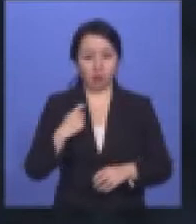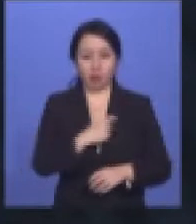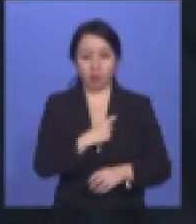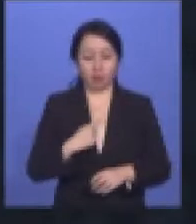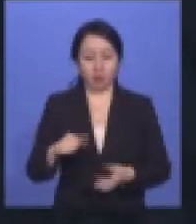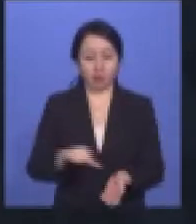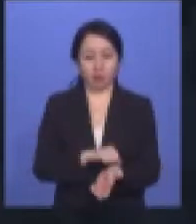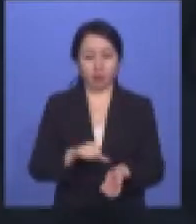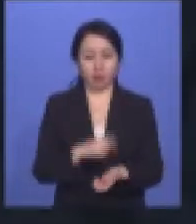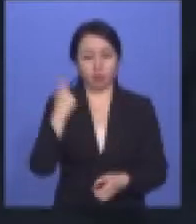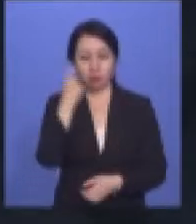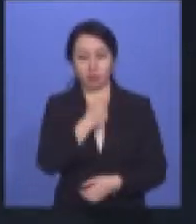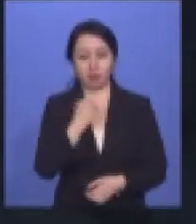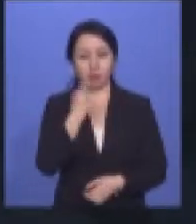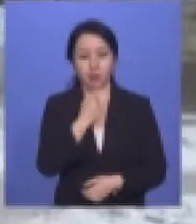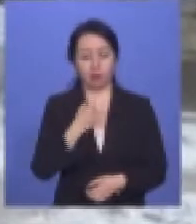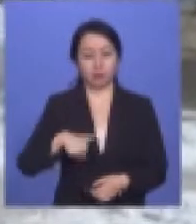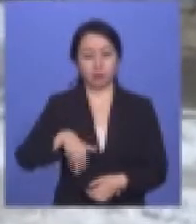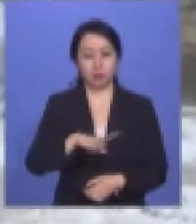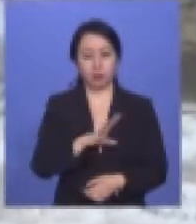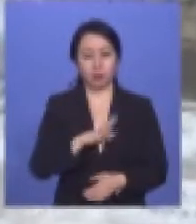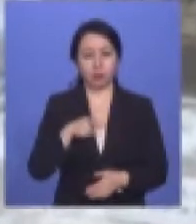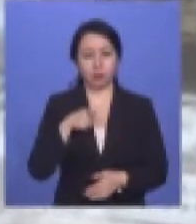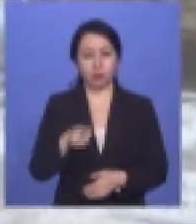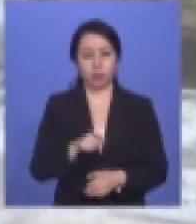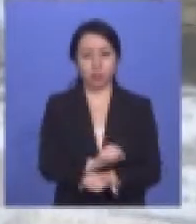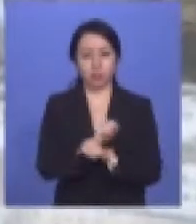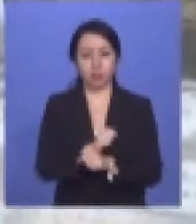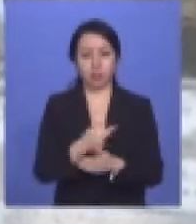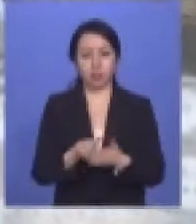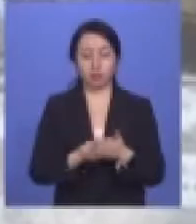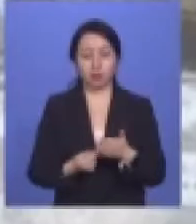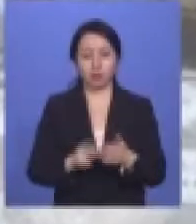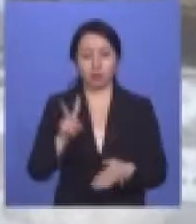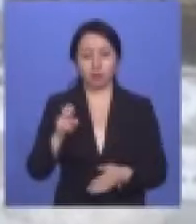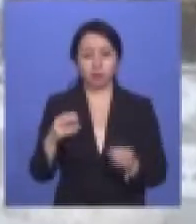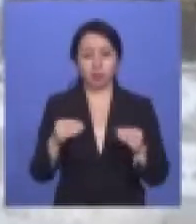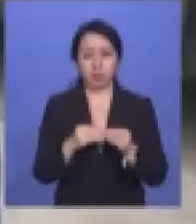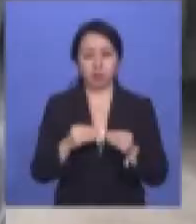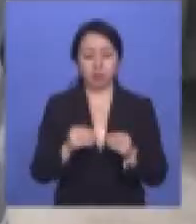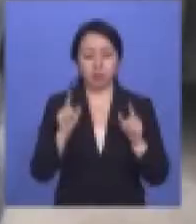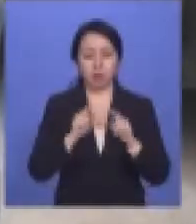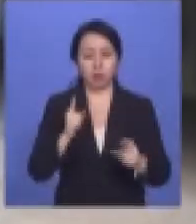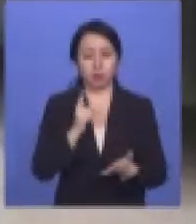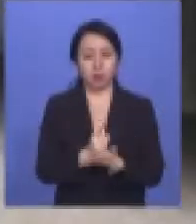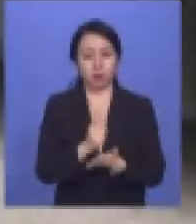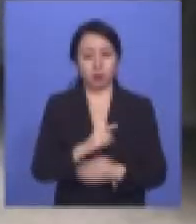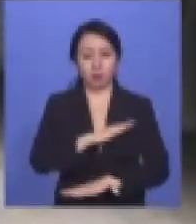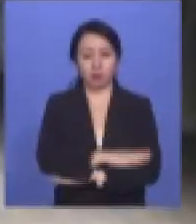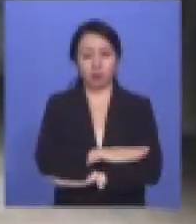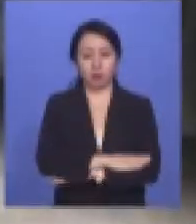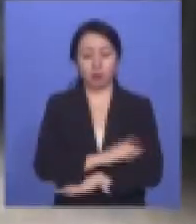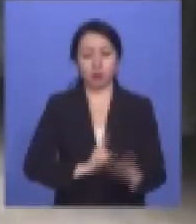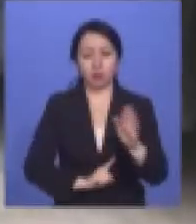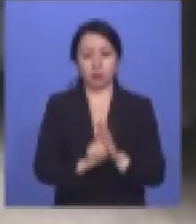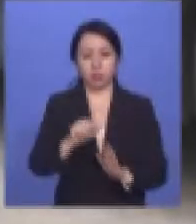или наркотического опьянения. Всего вынесено 1000 защитных предписаний и 210 особых требований к поведению. С